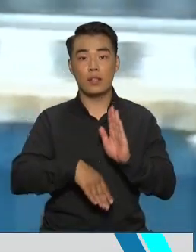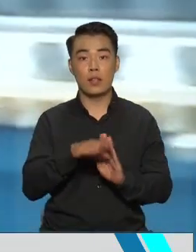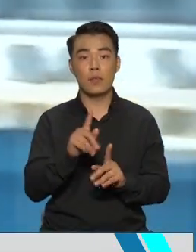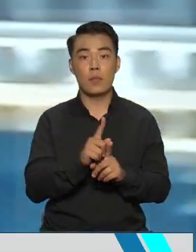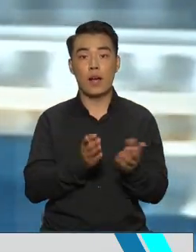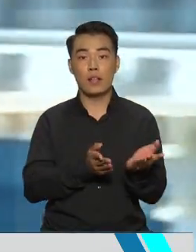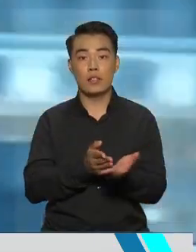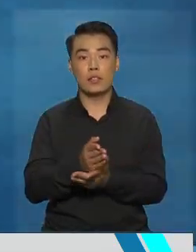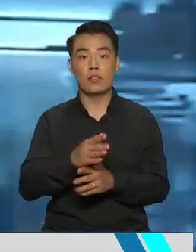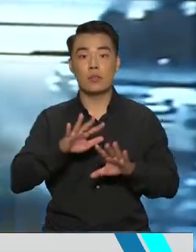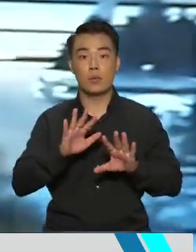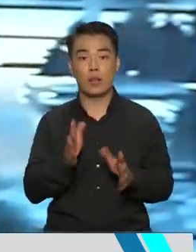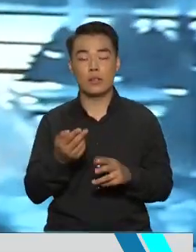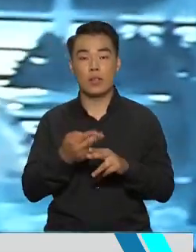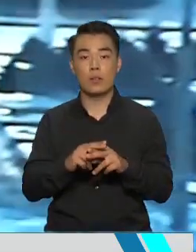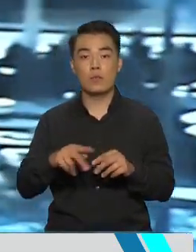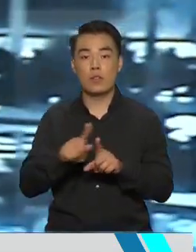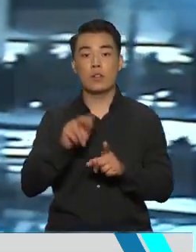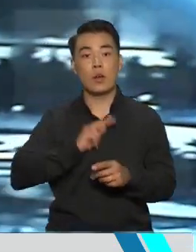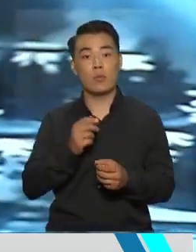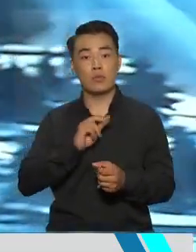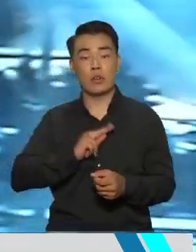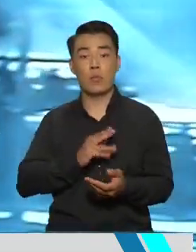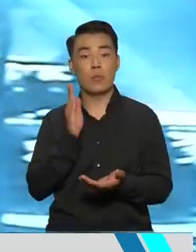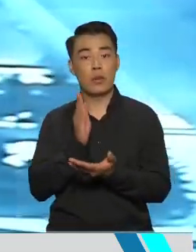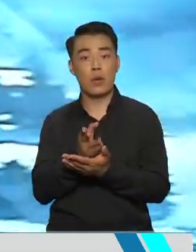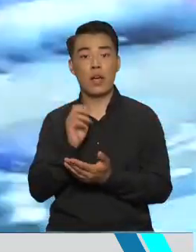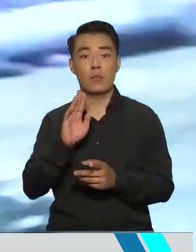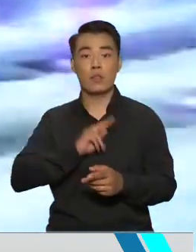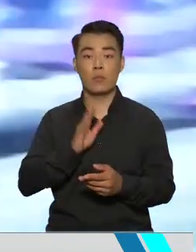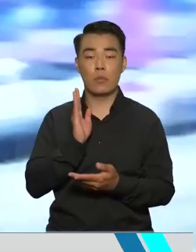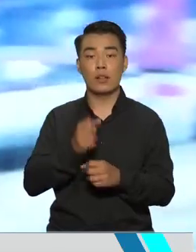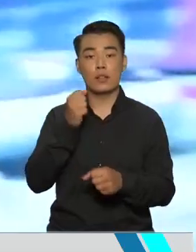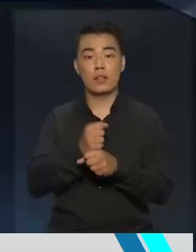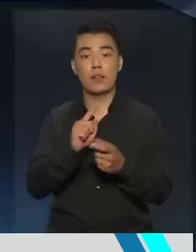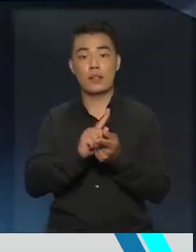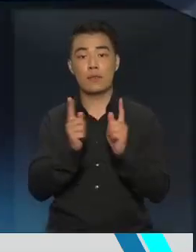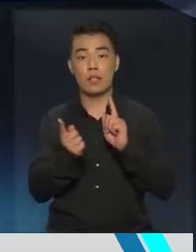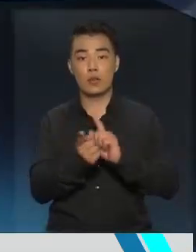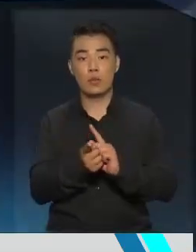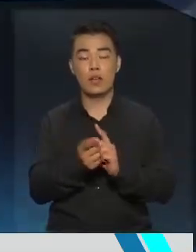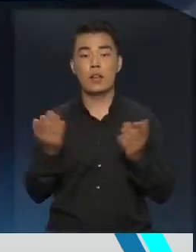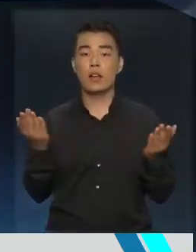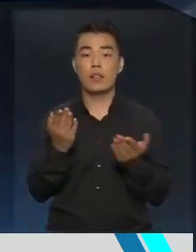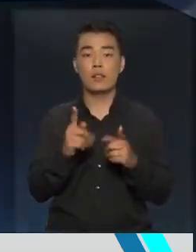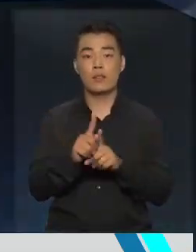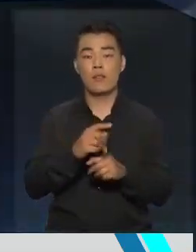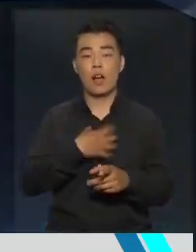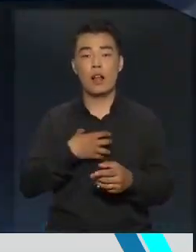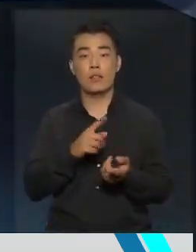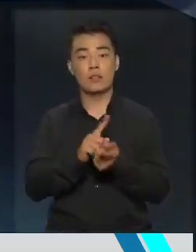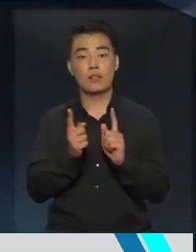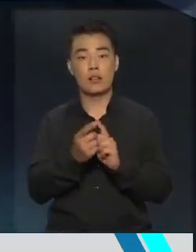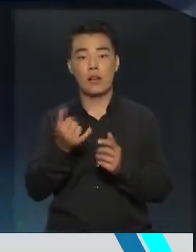политической системы, то есть это неотъемлемая составная, которая последовала за референдумом. Какие основные моменты вы могли бы сейчас